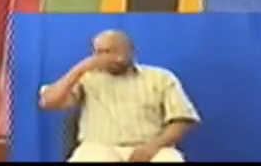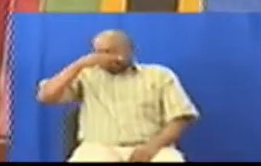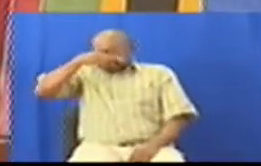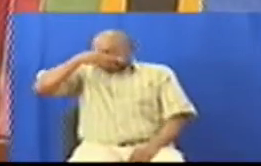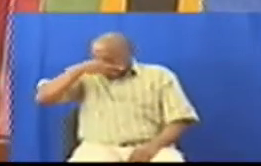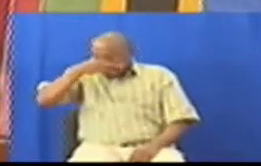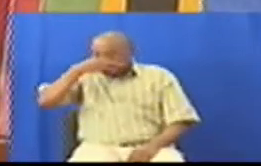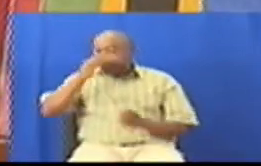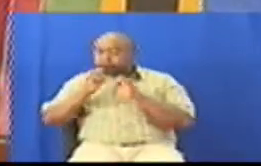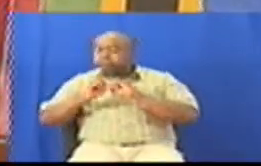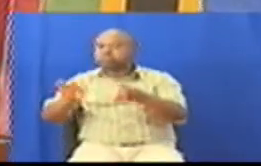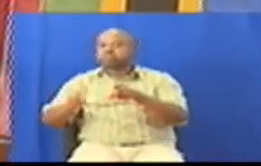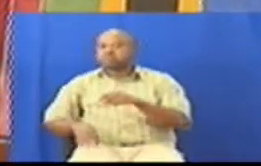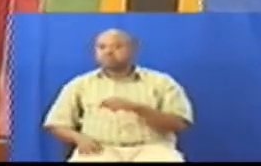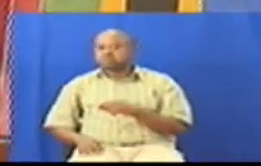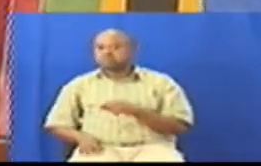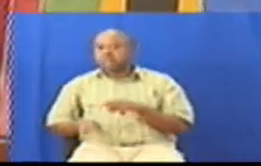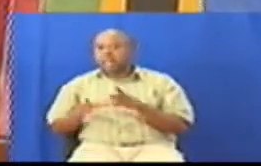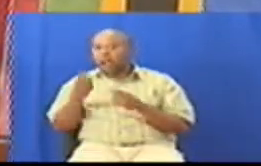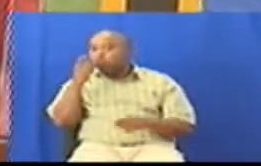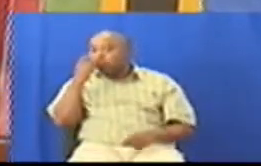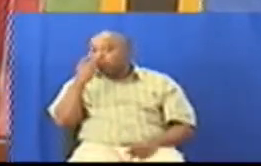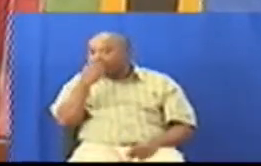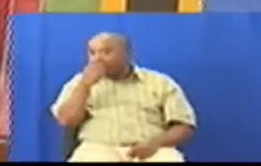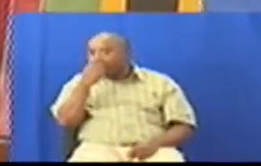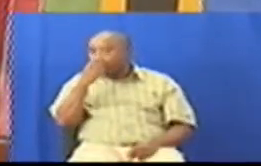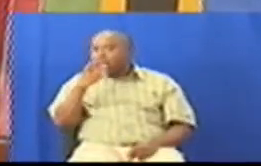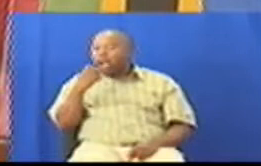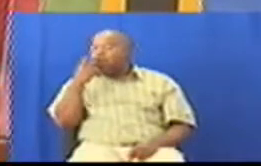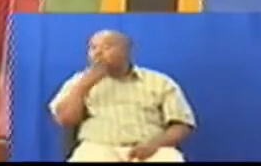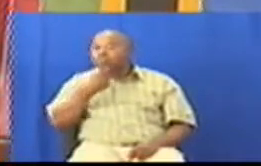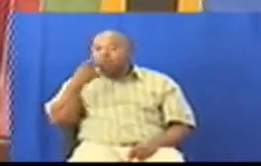au kwenye pua au mdomo wake